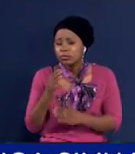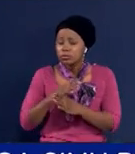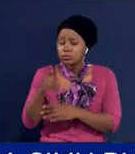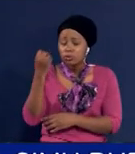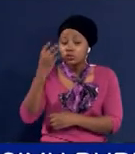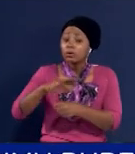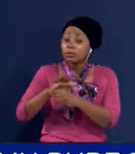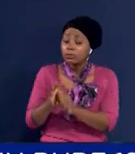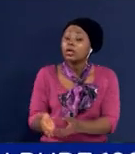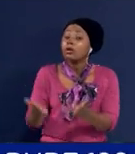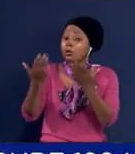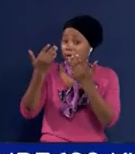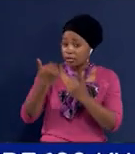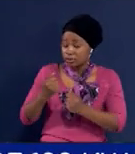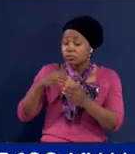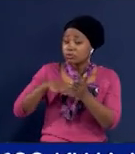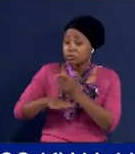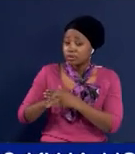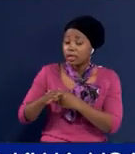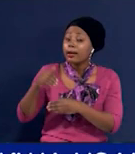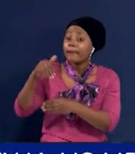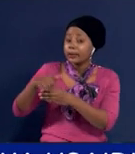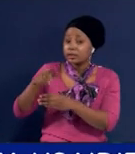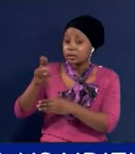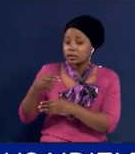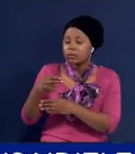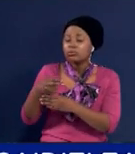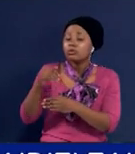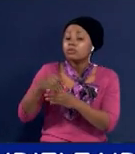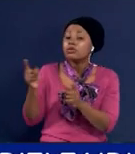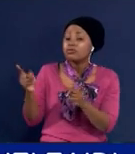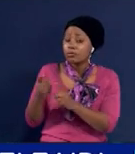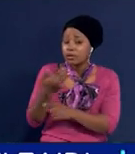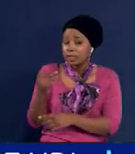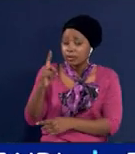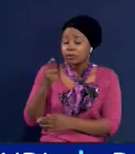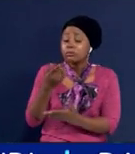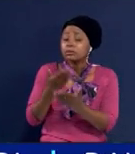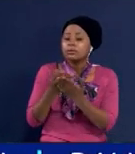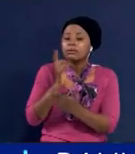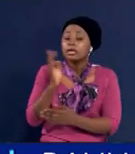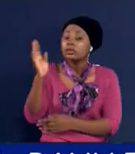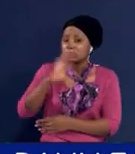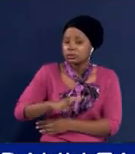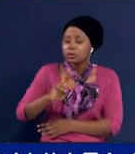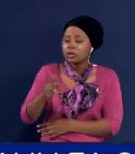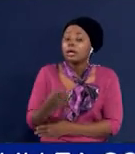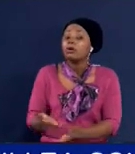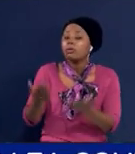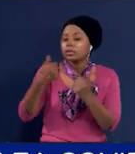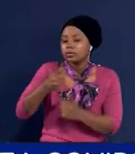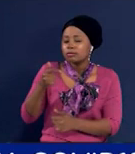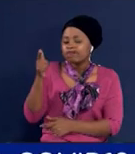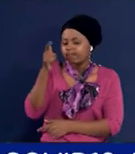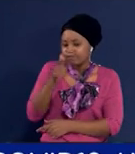corona. Unaweza ukatutumia message au ujumbe mfupi kwenye namba ambao huwa tunakutambulishia kila siku, au unaweza ukajirekodi